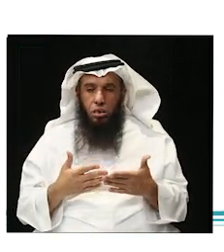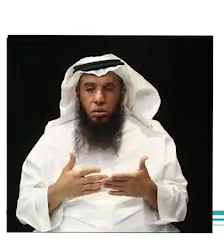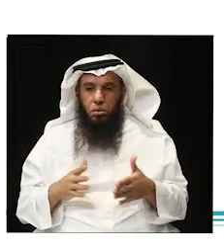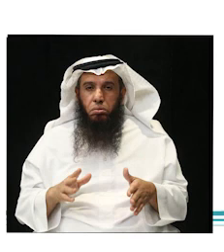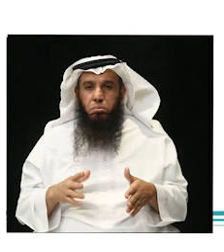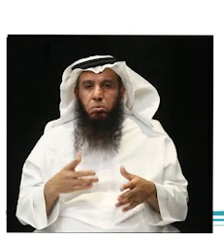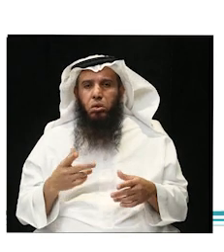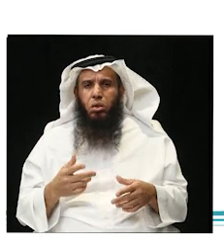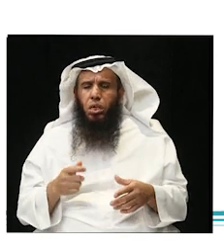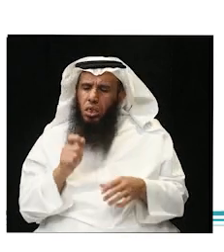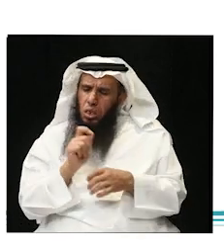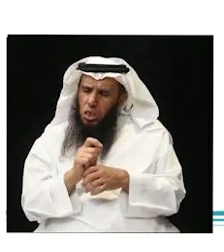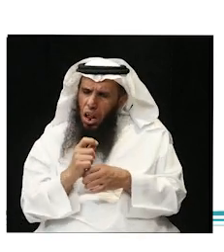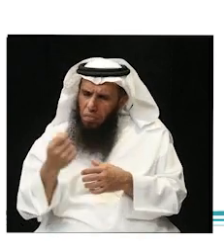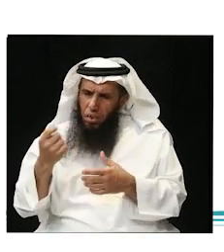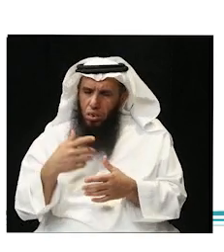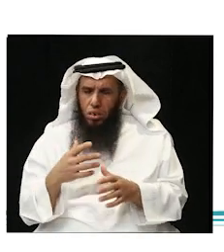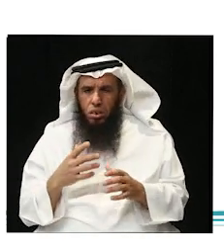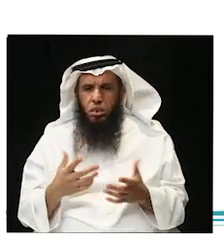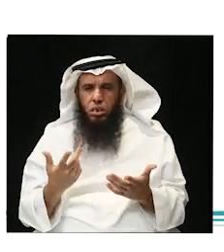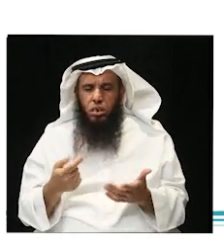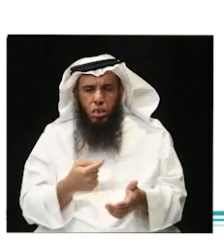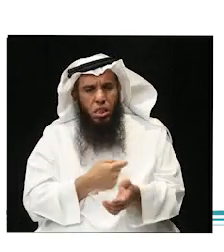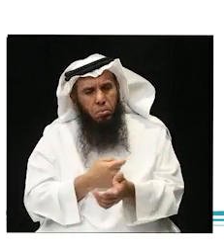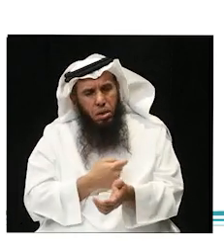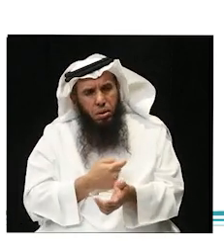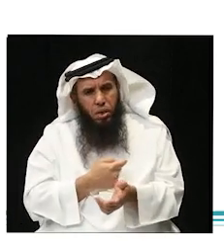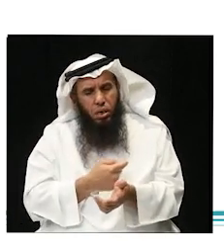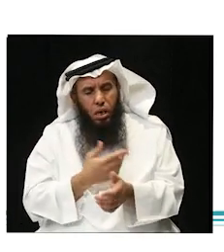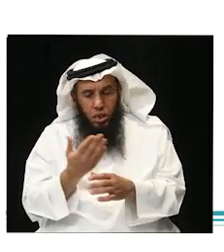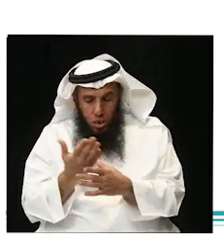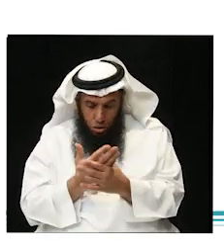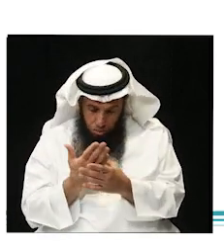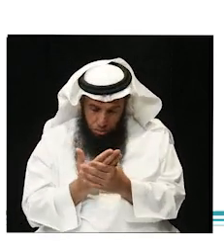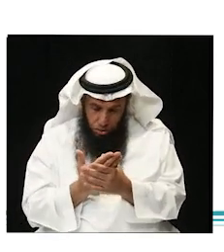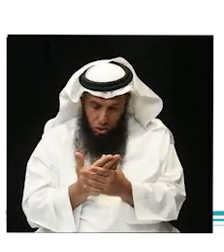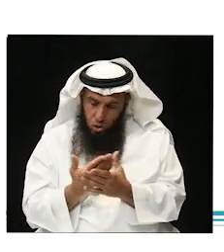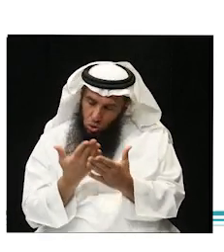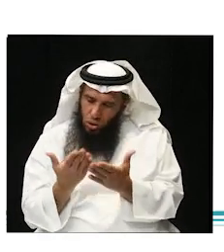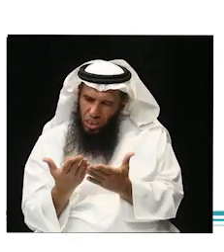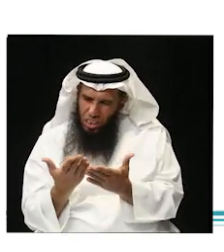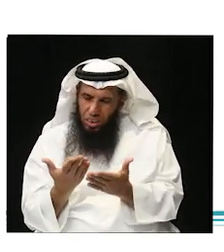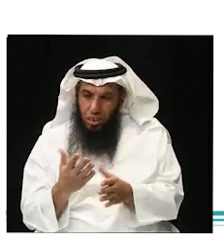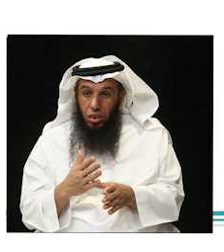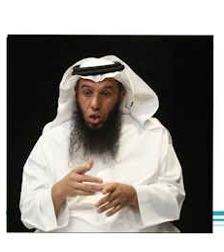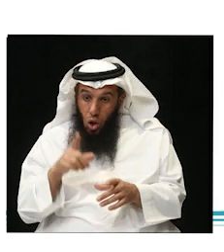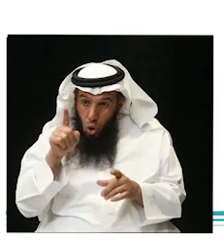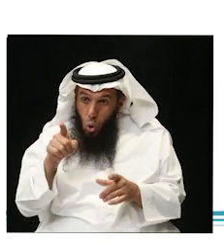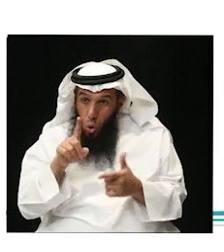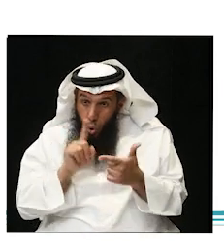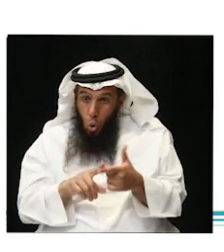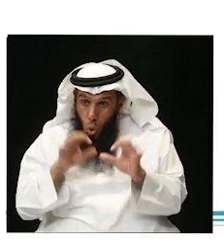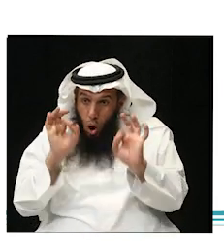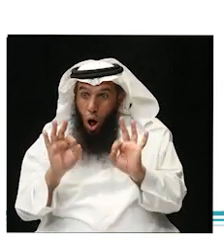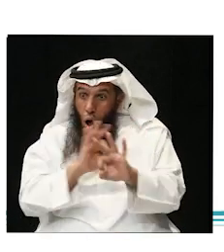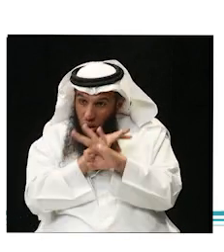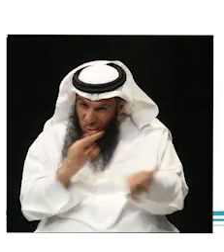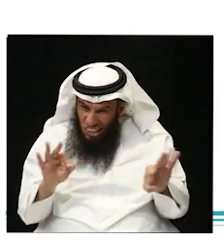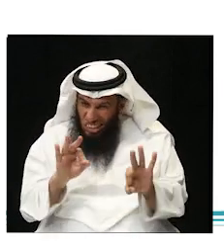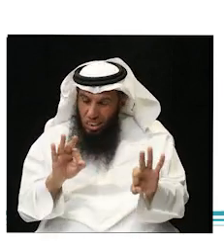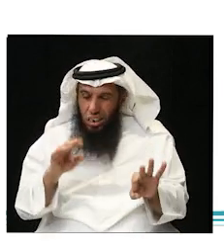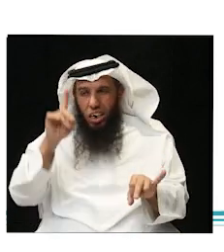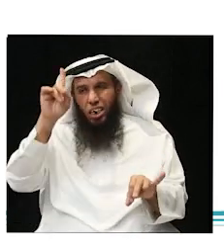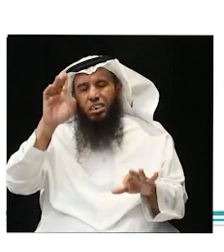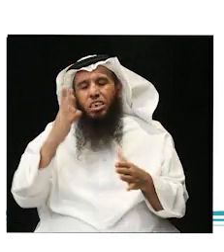العلاج وليس هو المسبب، يعني ليس هو الحل، والحل والعقد في يدي، هو الذي ممكن يمرضني، هو الذي ممكن يستمر معي